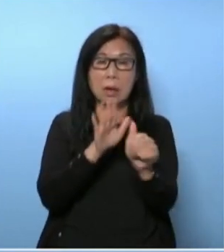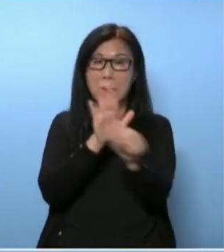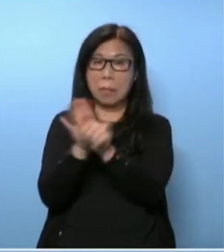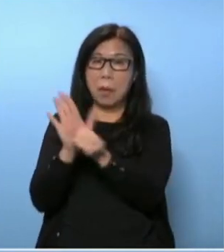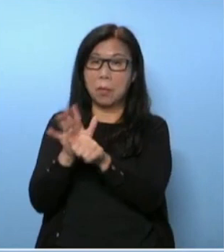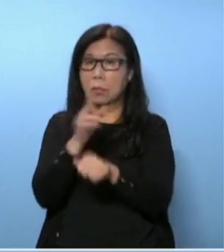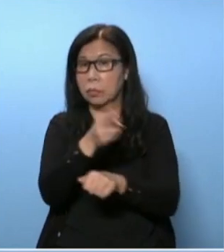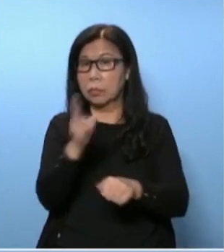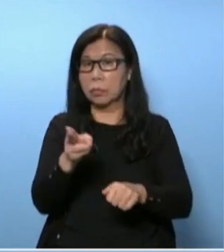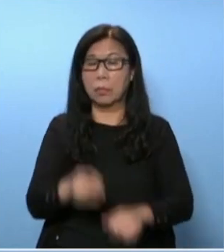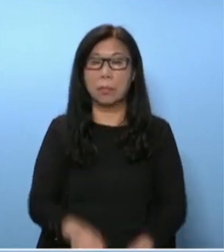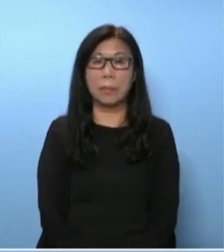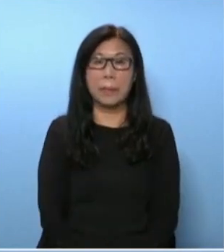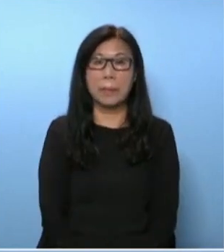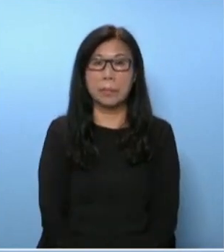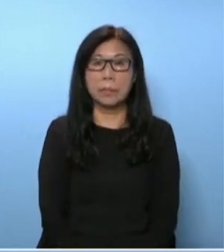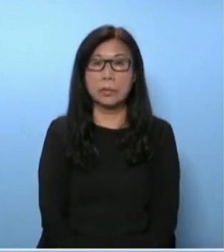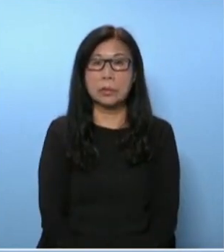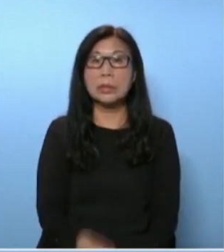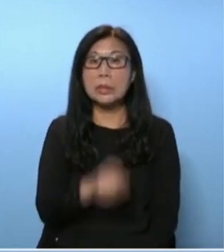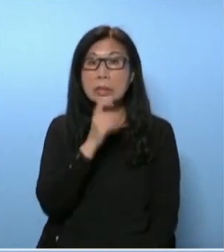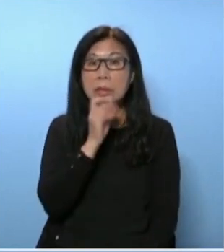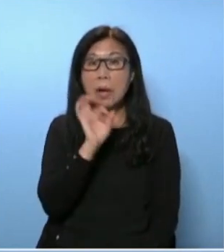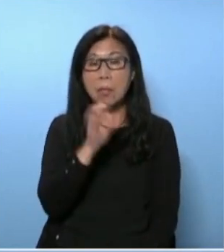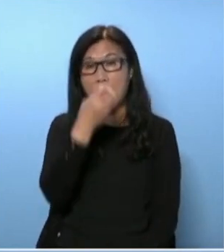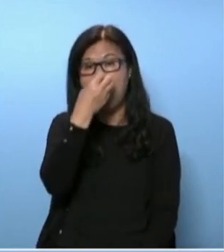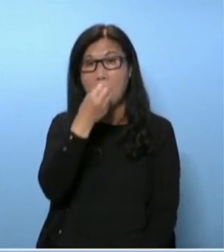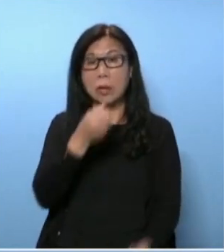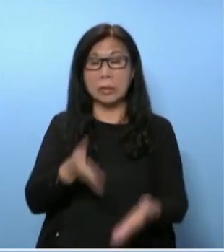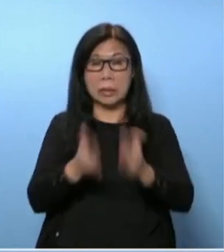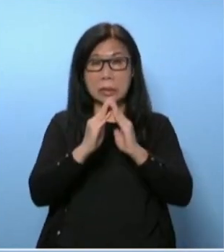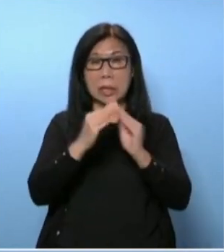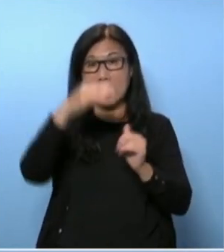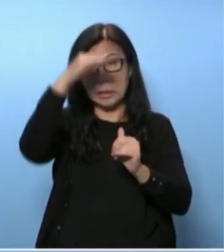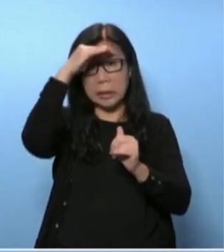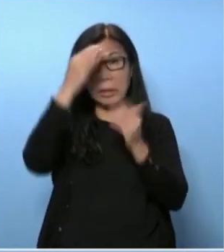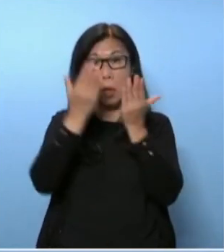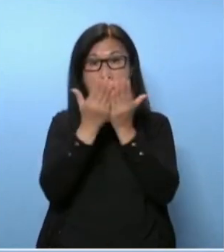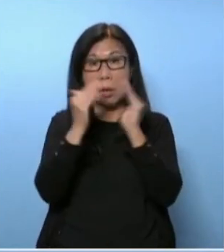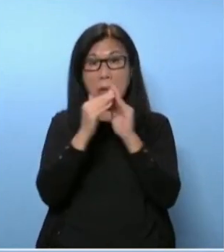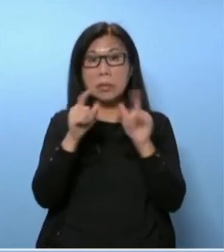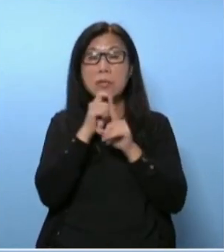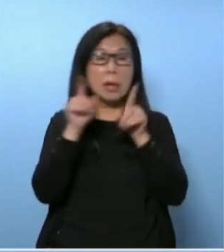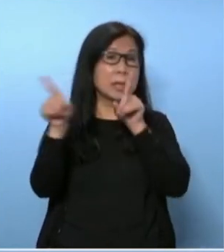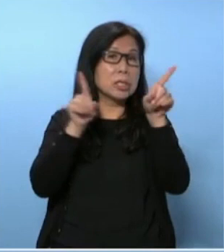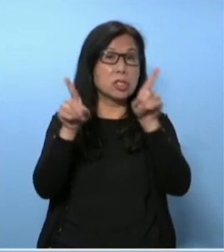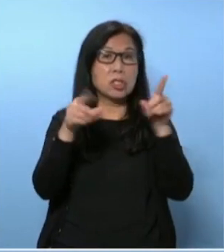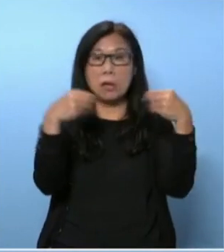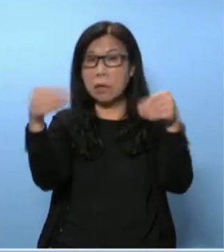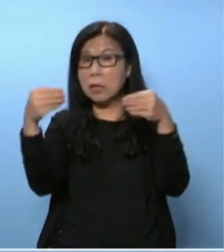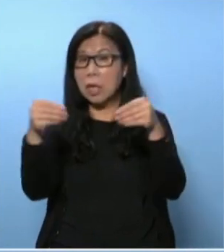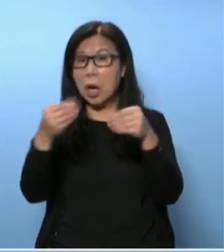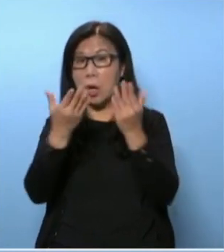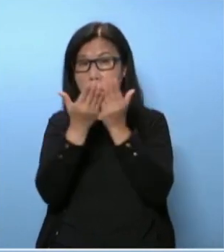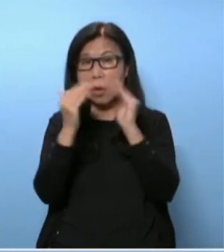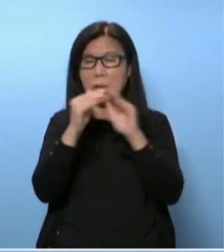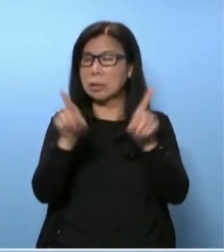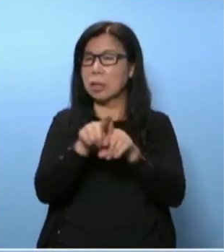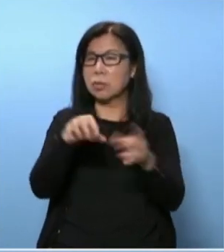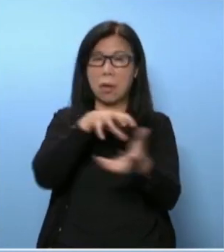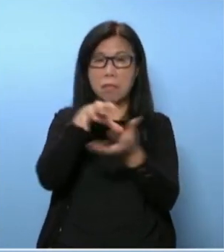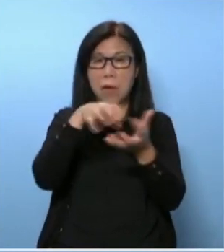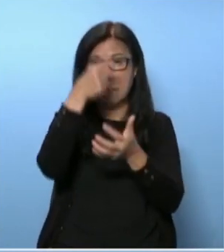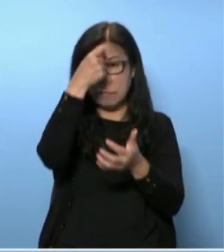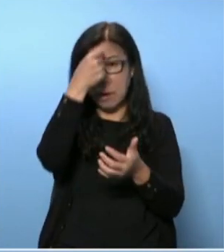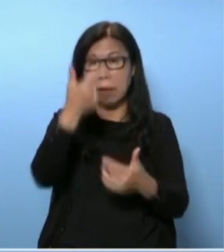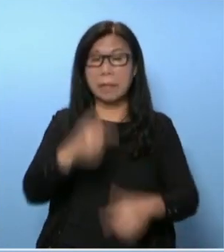嘅。咁另外講到咧就係是否要喺香港設立一間警察學校咧？警察子弟學校咧，呢個一個好複雜嘅事情嚟嘅，